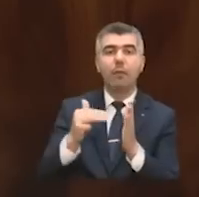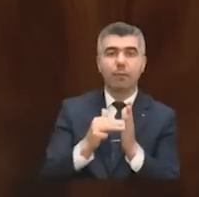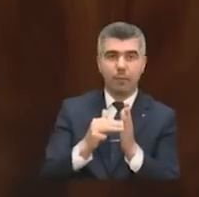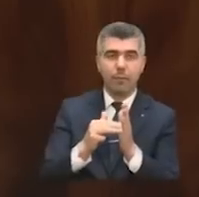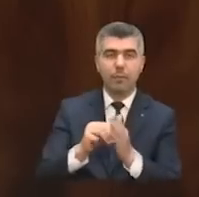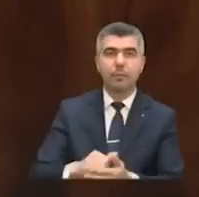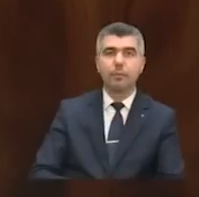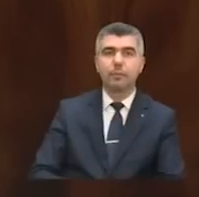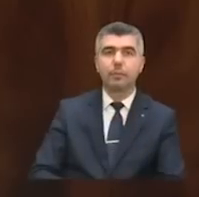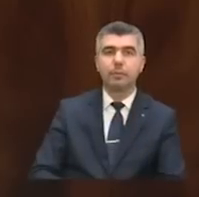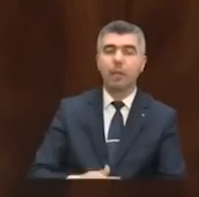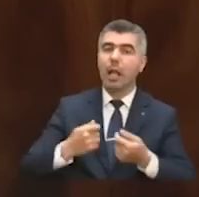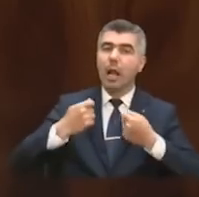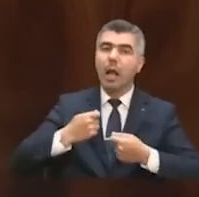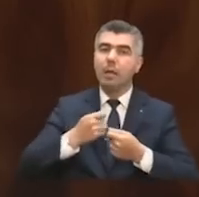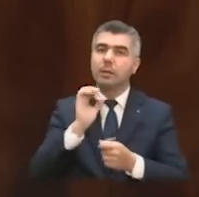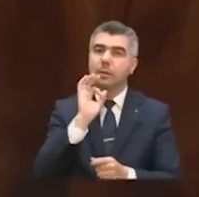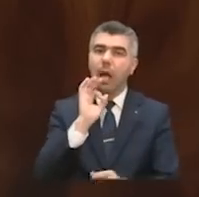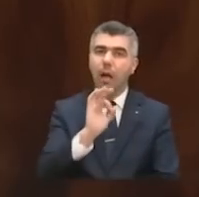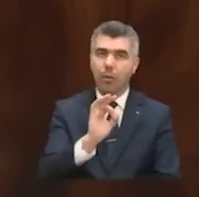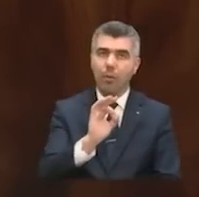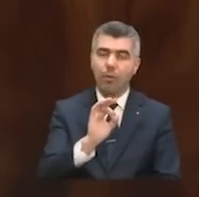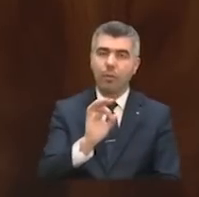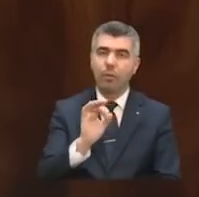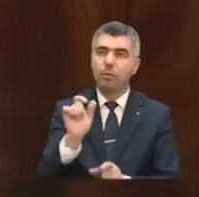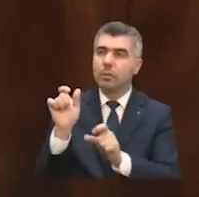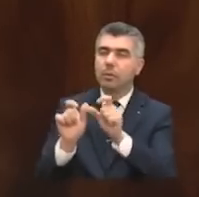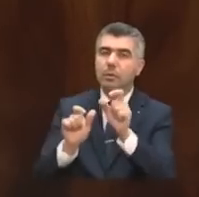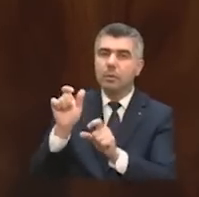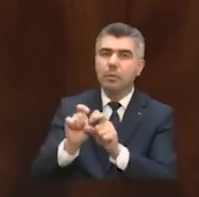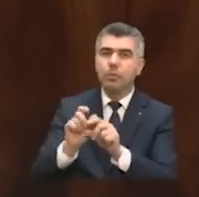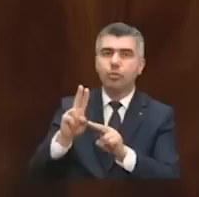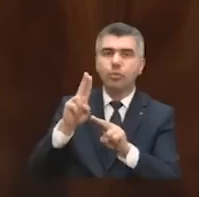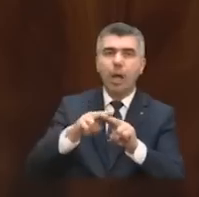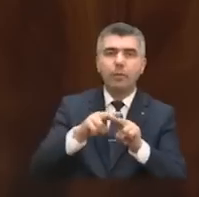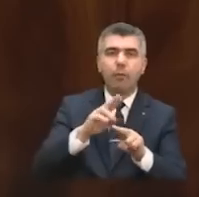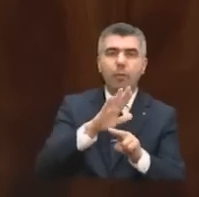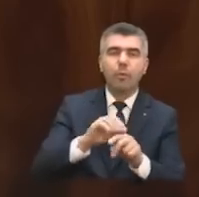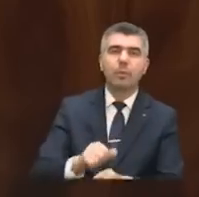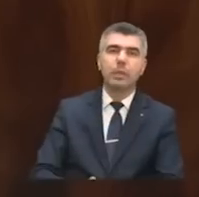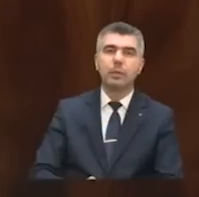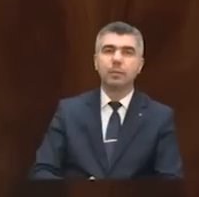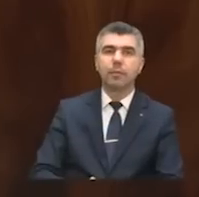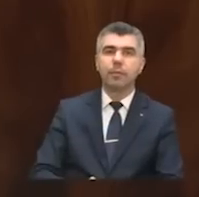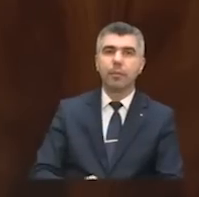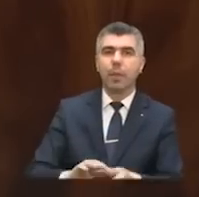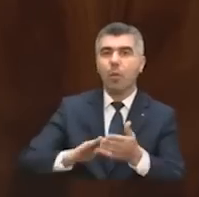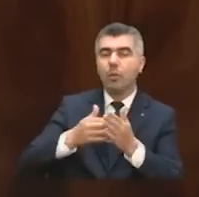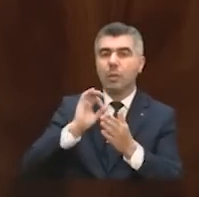هذاك الرئيس ديالها، وهذوك لي دويان اللي كاينين وداك الشيء، وهذوك الامكانيات اللي